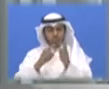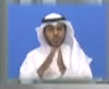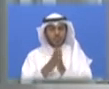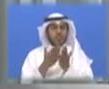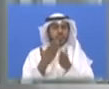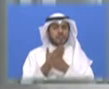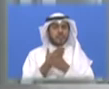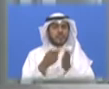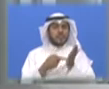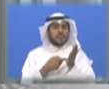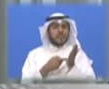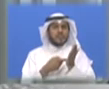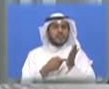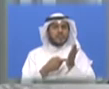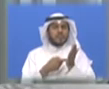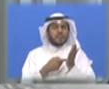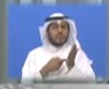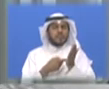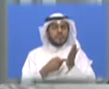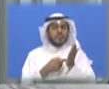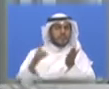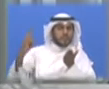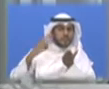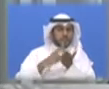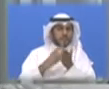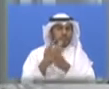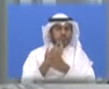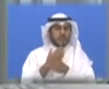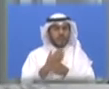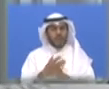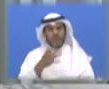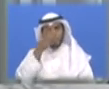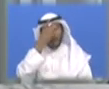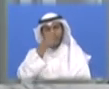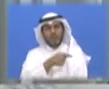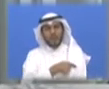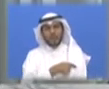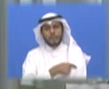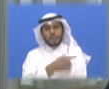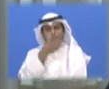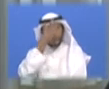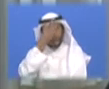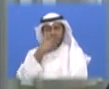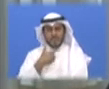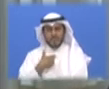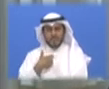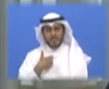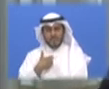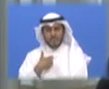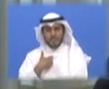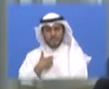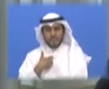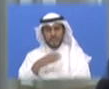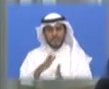توجههم إلى موظف الهجرة تأتي الإجابة بأن جاي بغرض العلاج، وطلع تقارير طبية تثبت هذا الشيء،